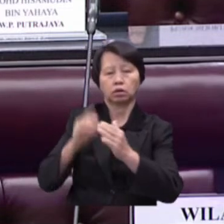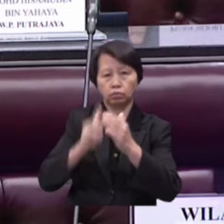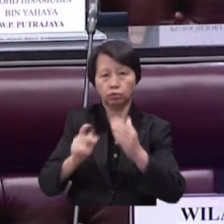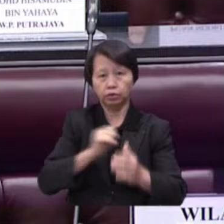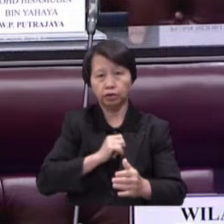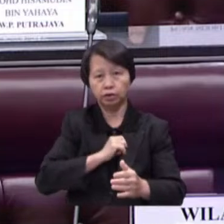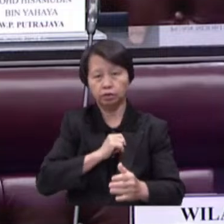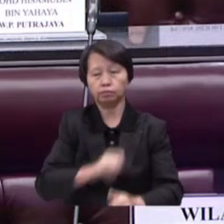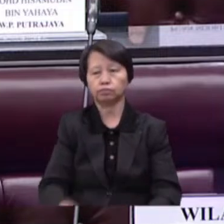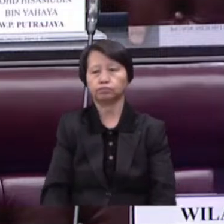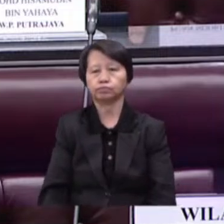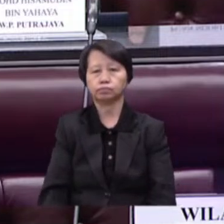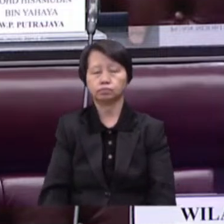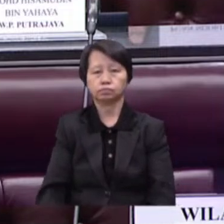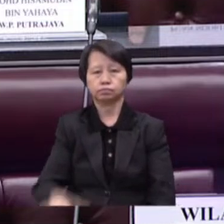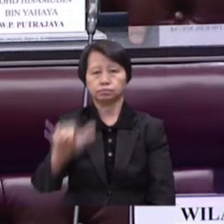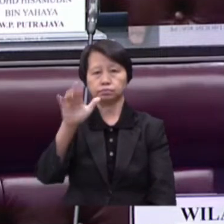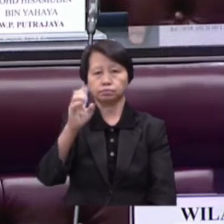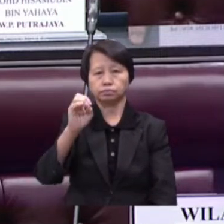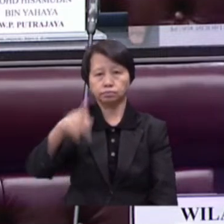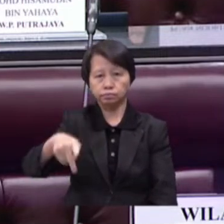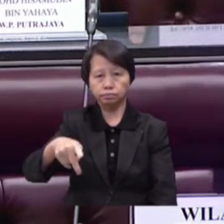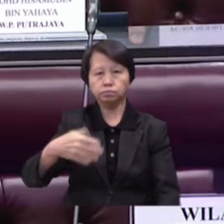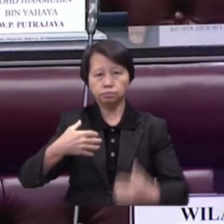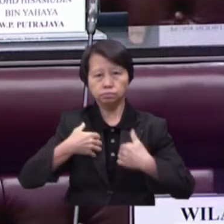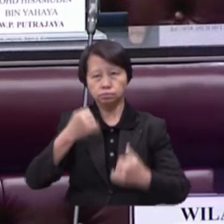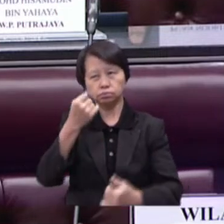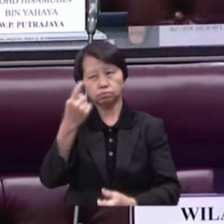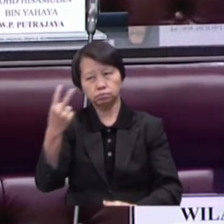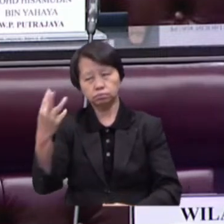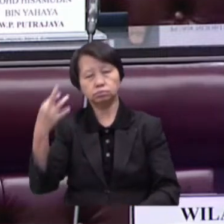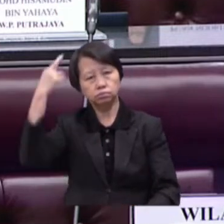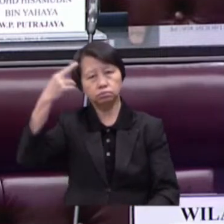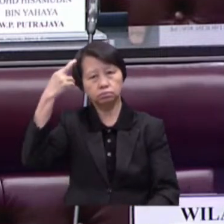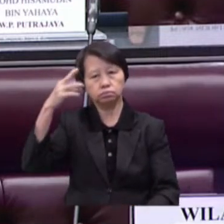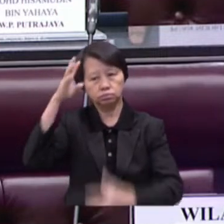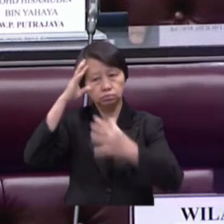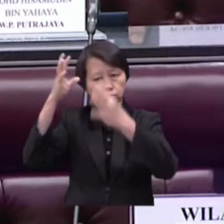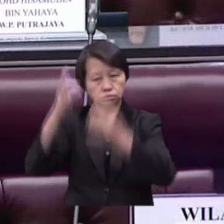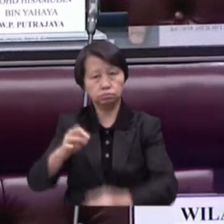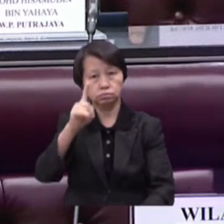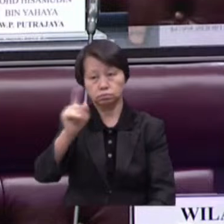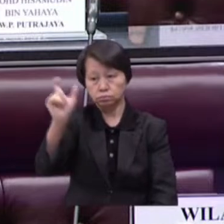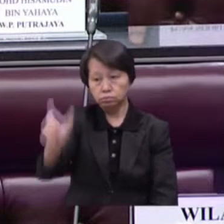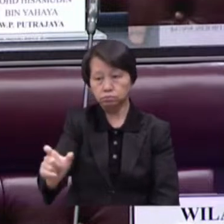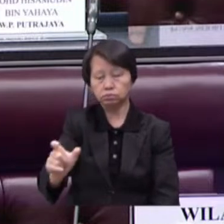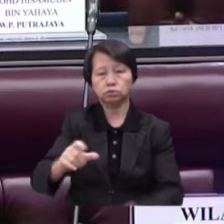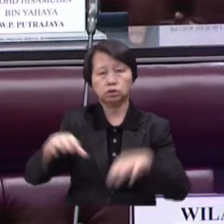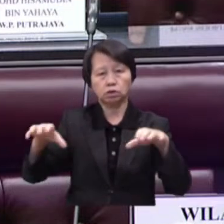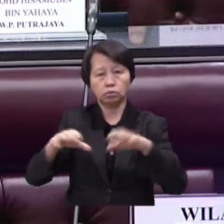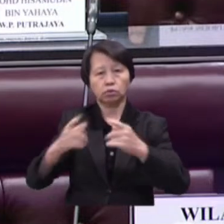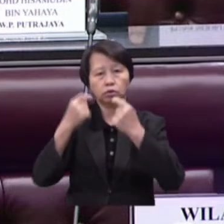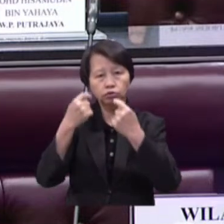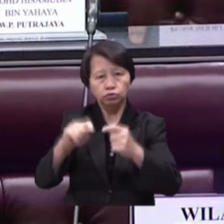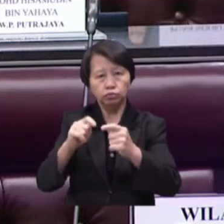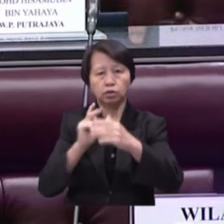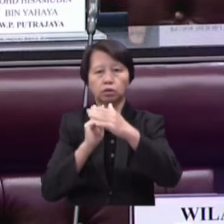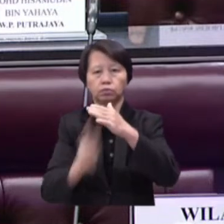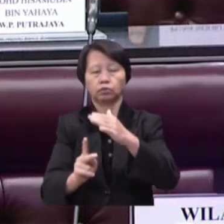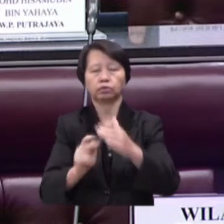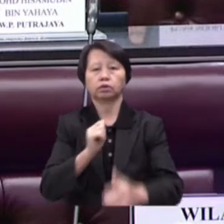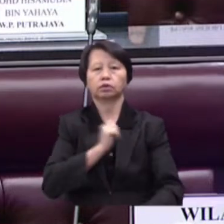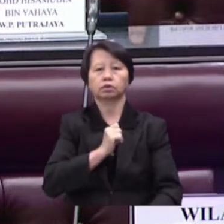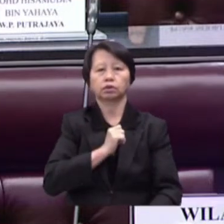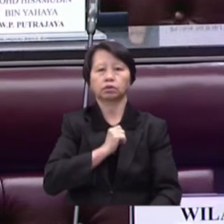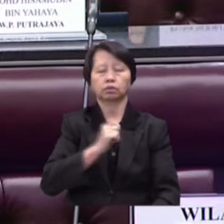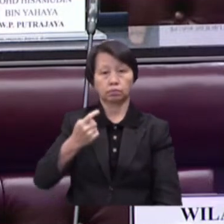sanksi yang dipertua terdapat beberapa vektor yang mempengaruhi keputusan bagi seseorang untuk melakukan percobaan bunuh diri